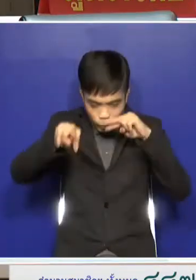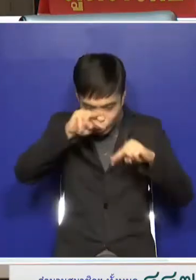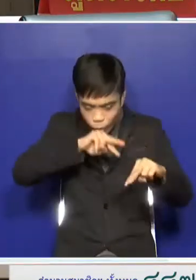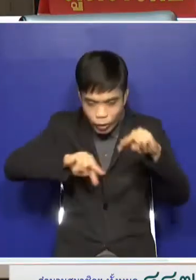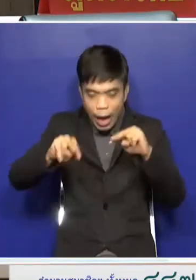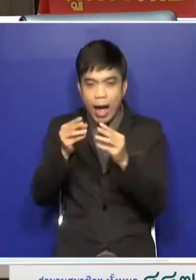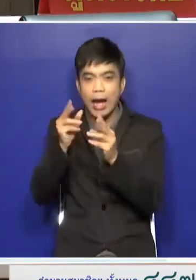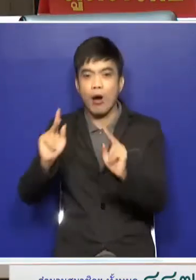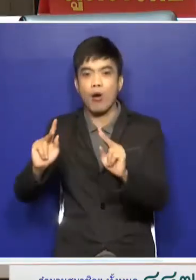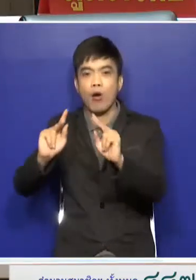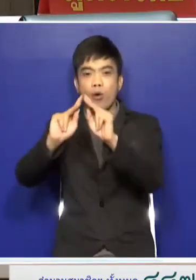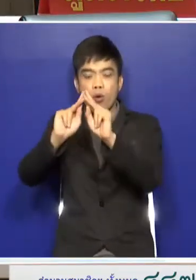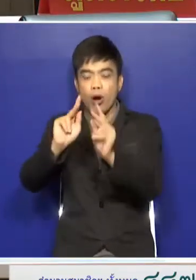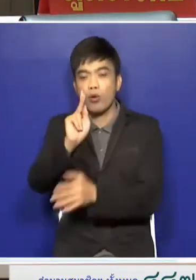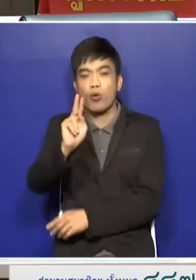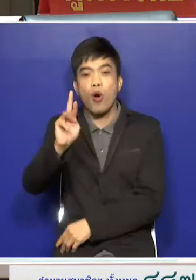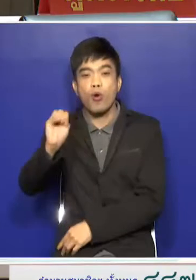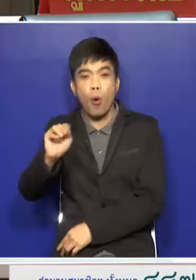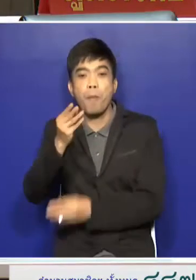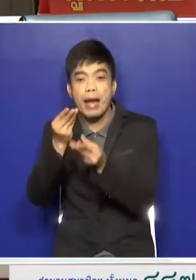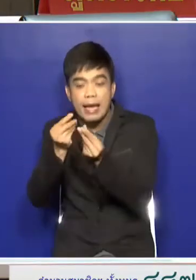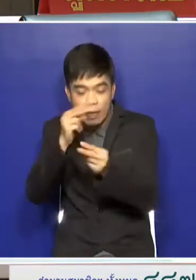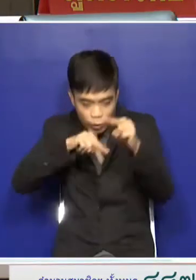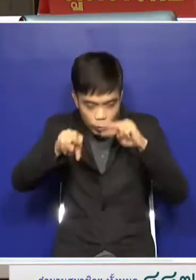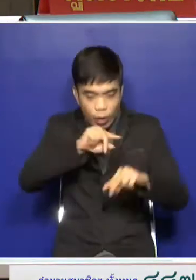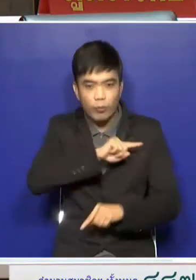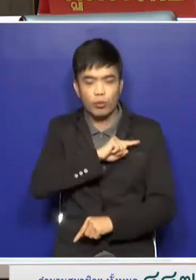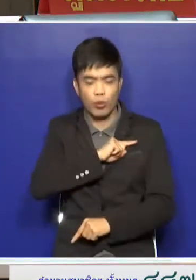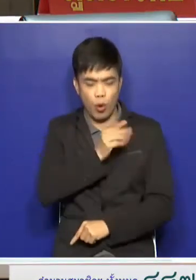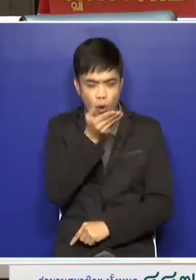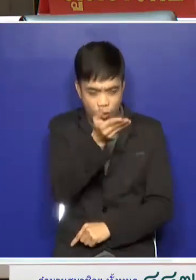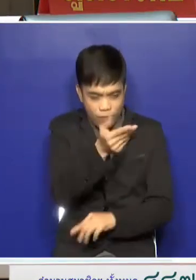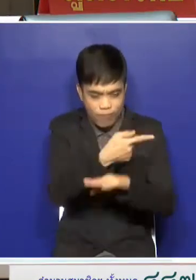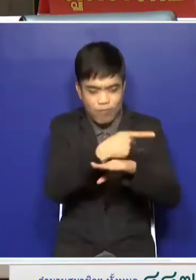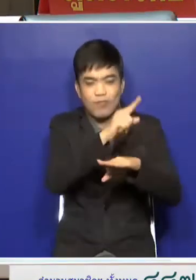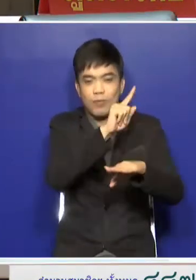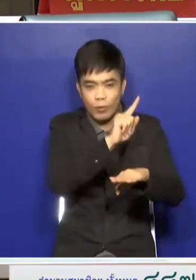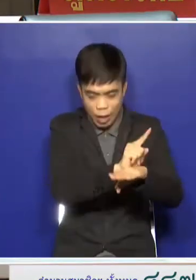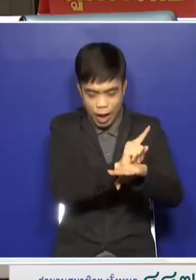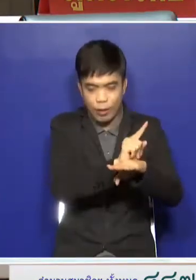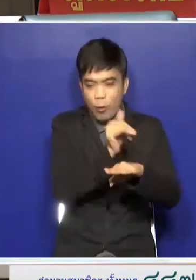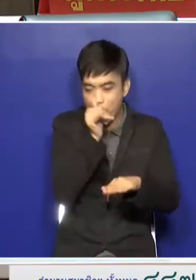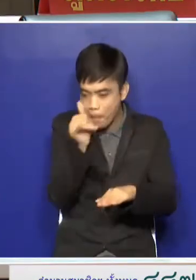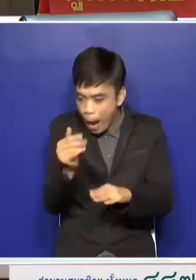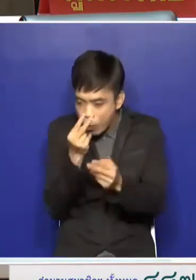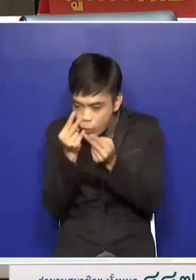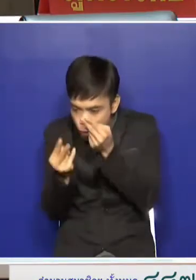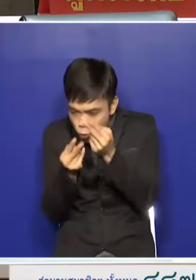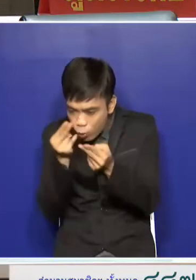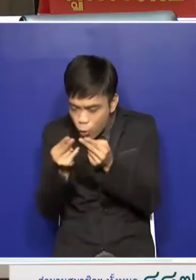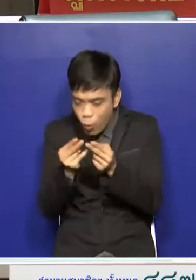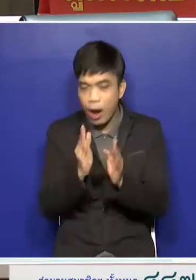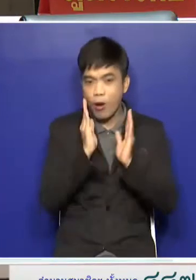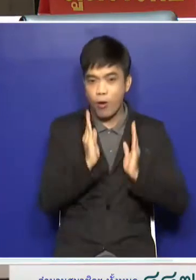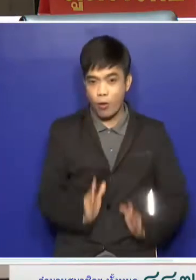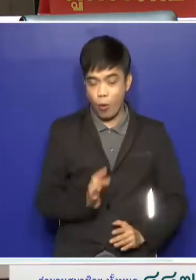ที่ดินขอประธานสภาที่เคารพได้โปรดกรุณาให้หน่วยงานที่เกี่ยวข้องนั้นตรวจสอบว่าเกษตรกรสามารถจะสูบ